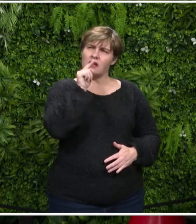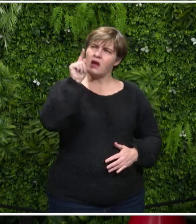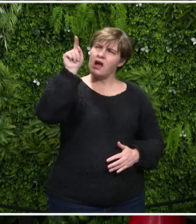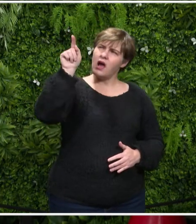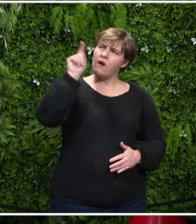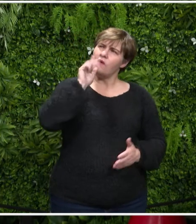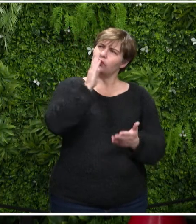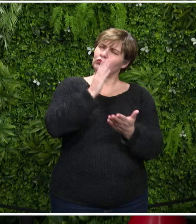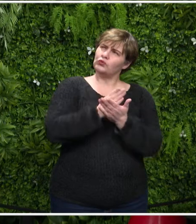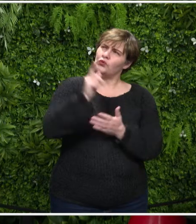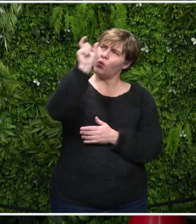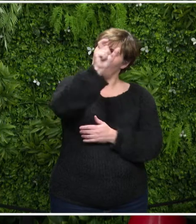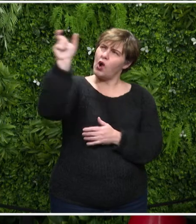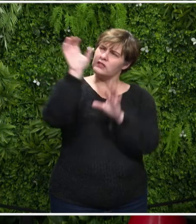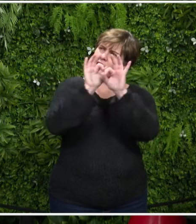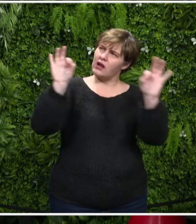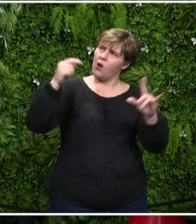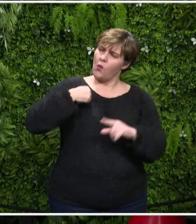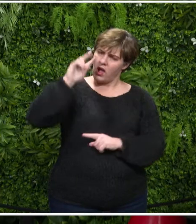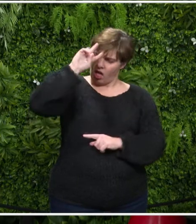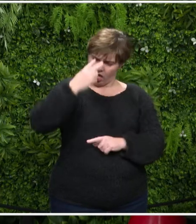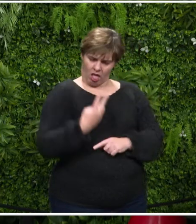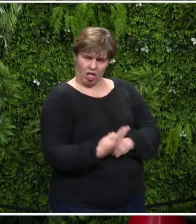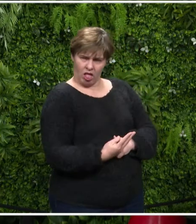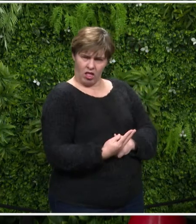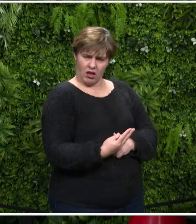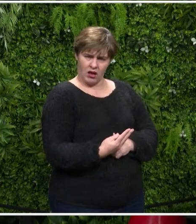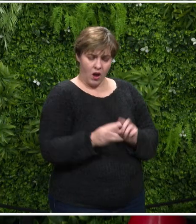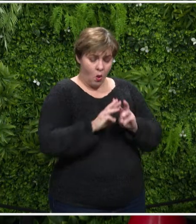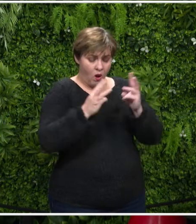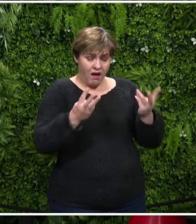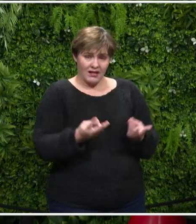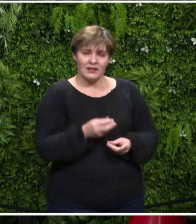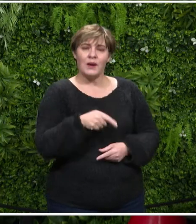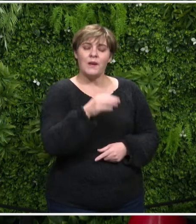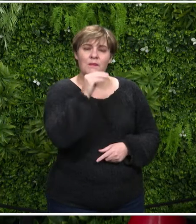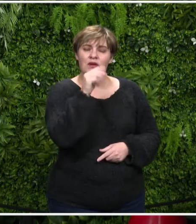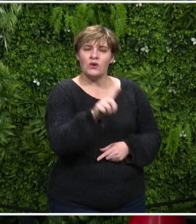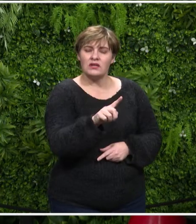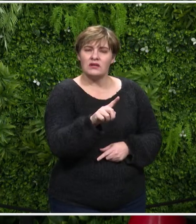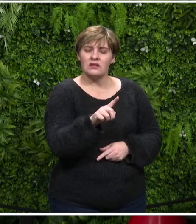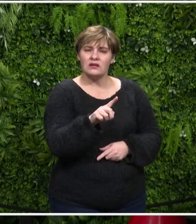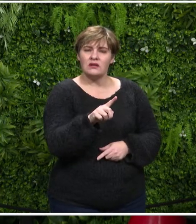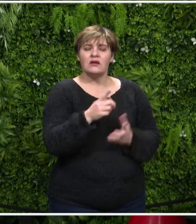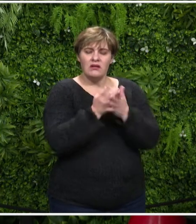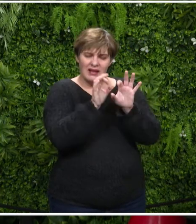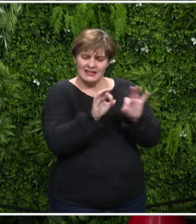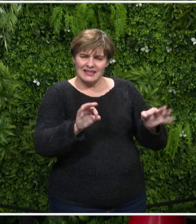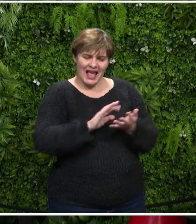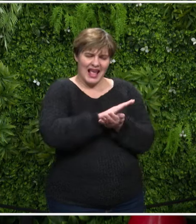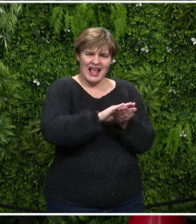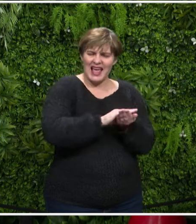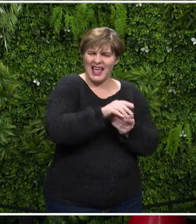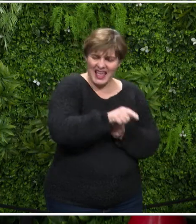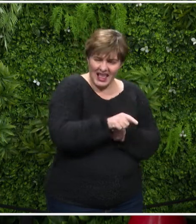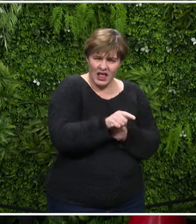bietjie vertroebel. Wat is die kans dat die smeltkroes in die aarde, die Engels noem dit 'n crucible of